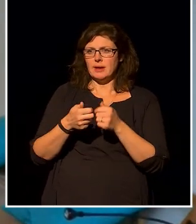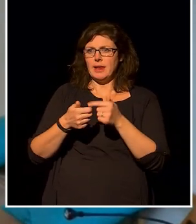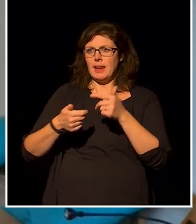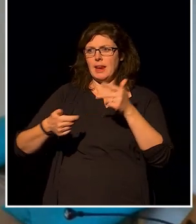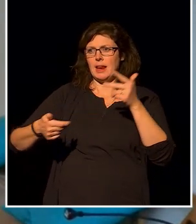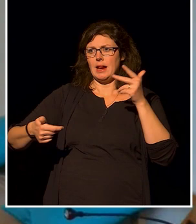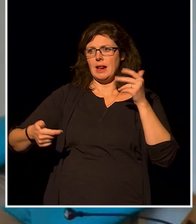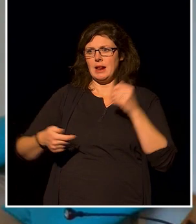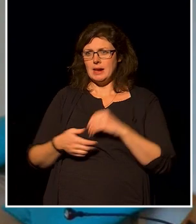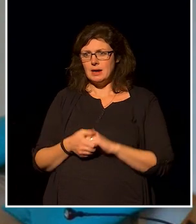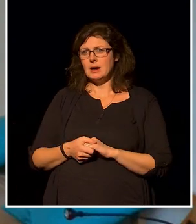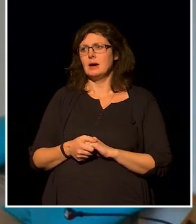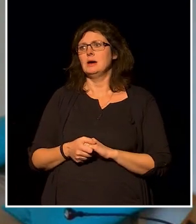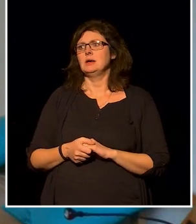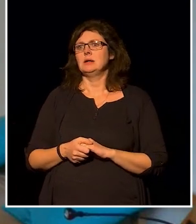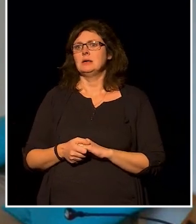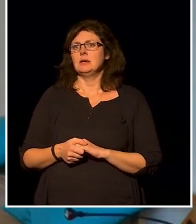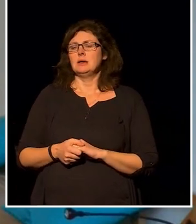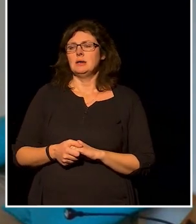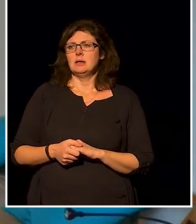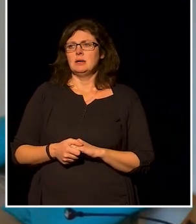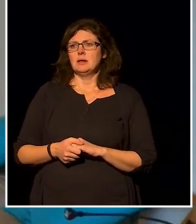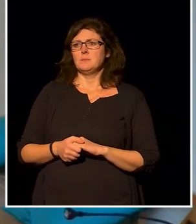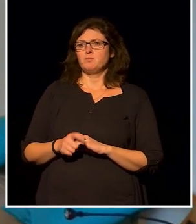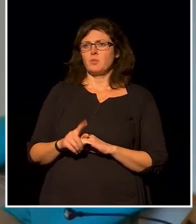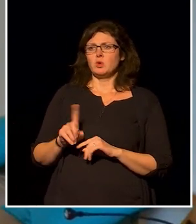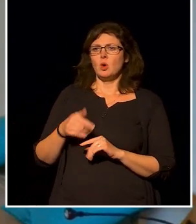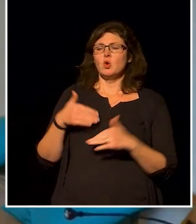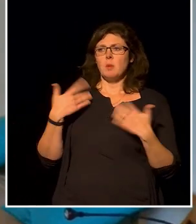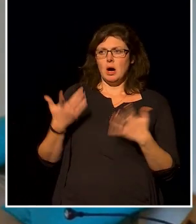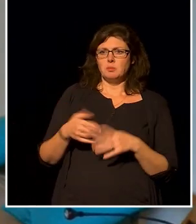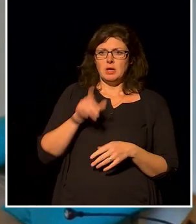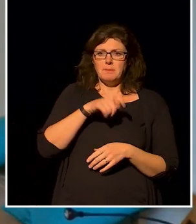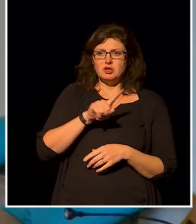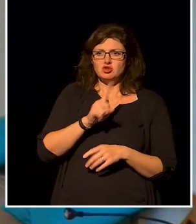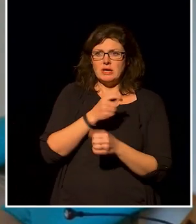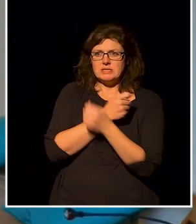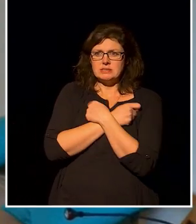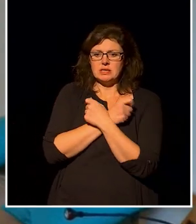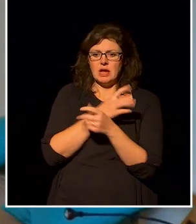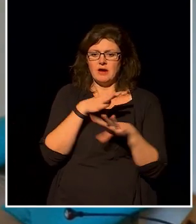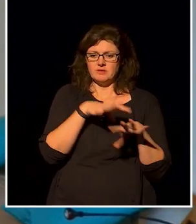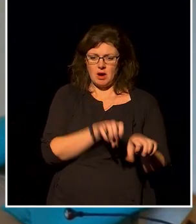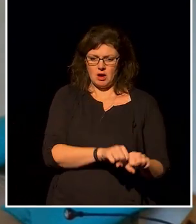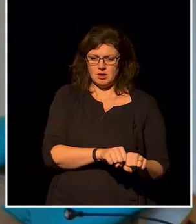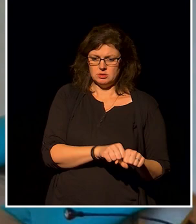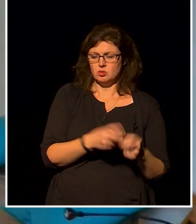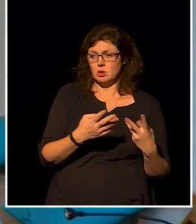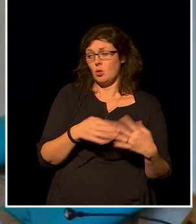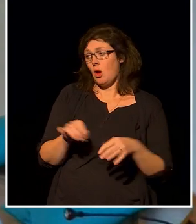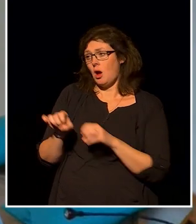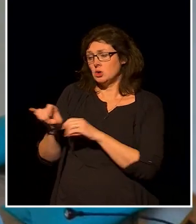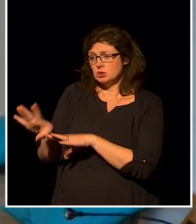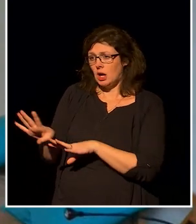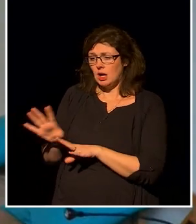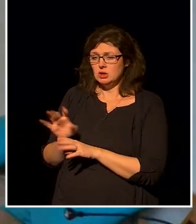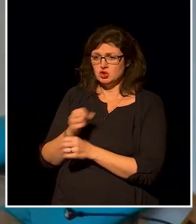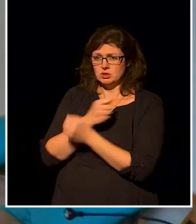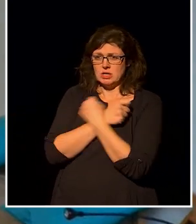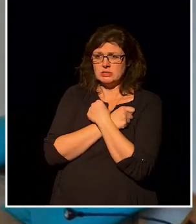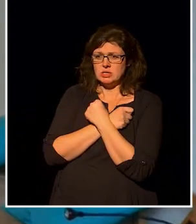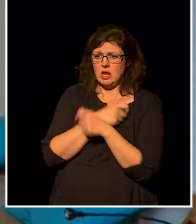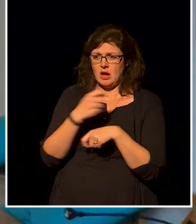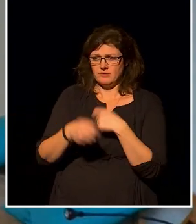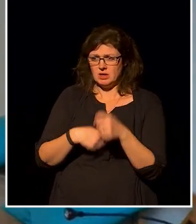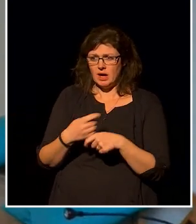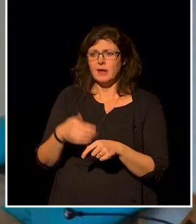der Versklavung von Menschen, also umgekehrt über den ostafrikanischen Sklavenhandel, der ein Stück weit